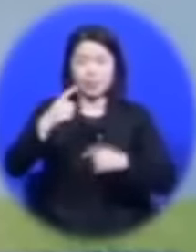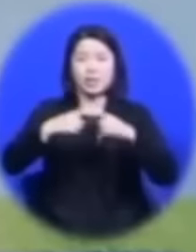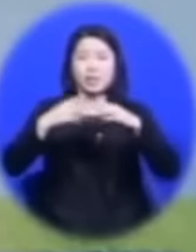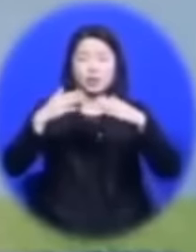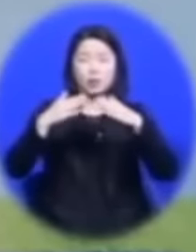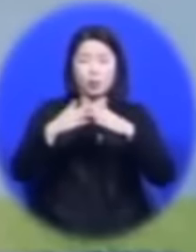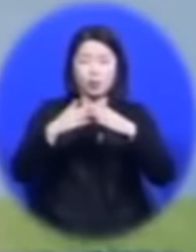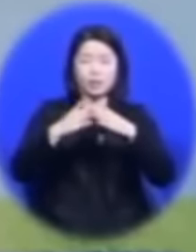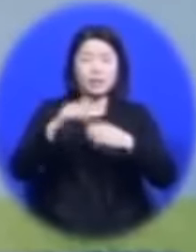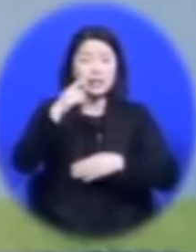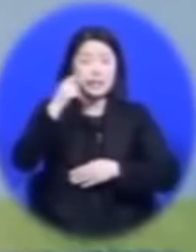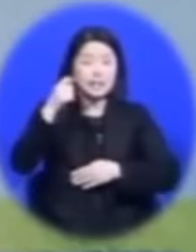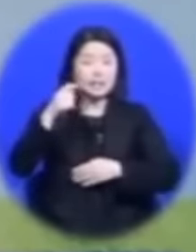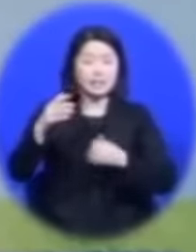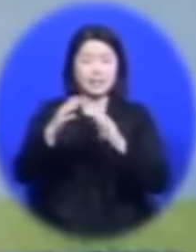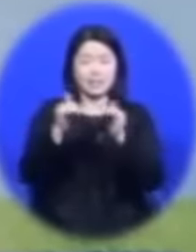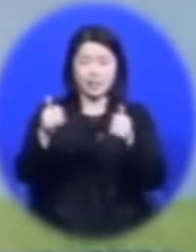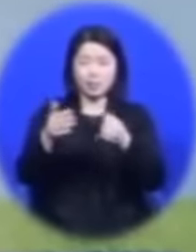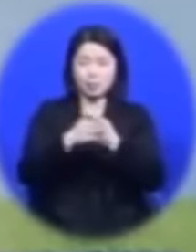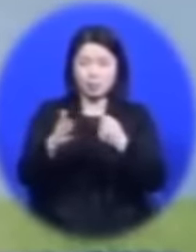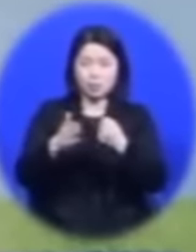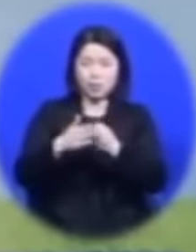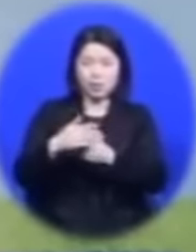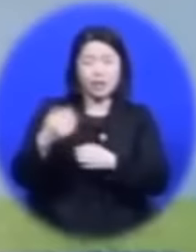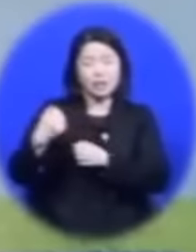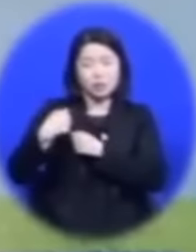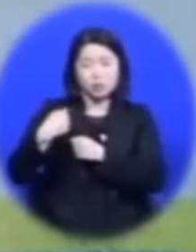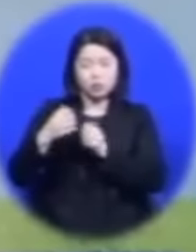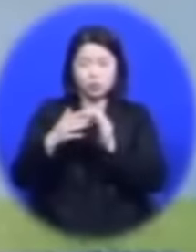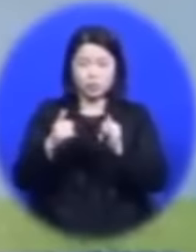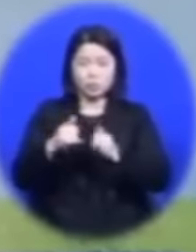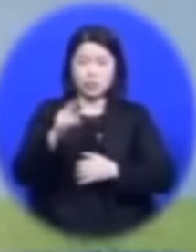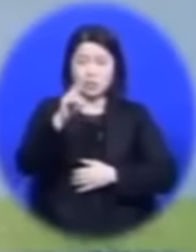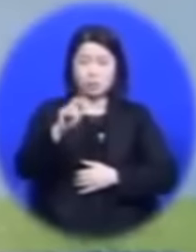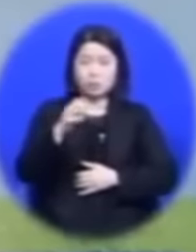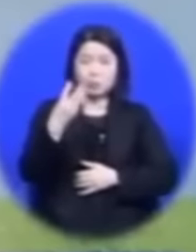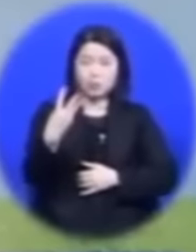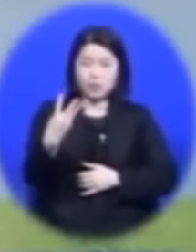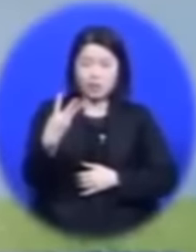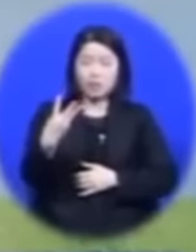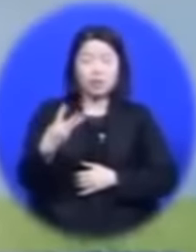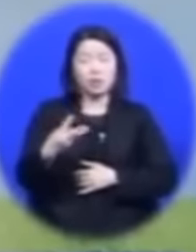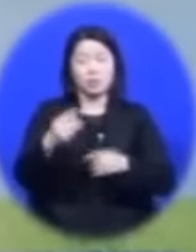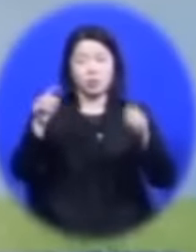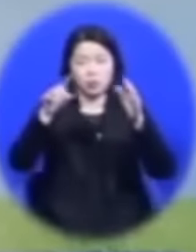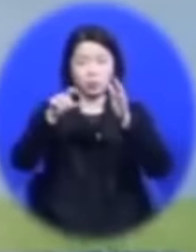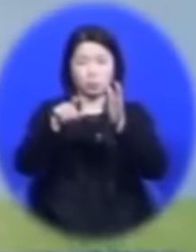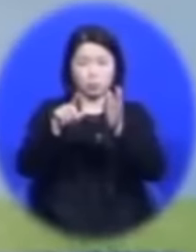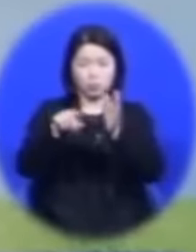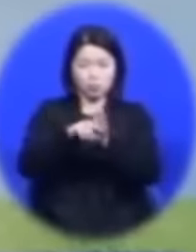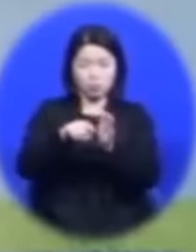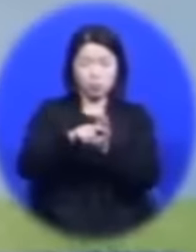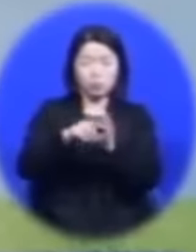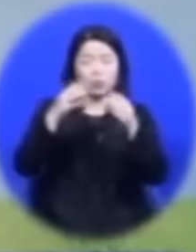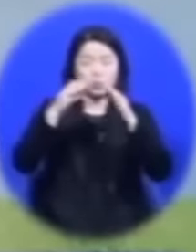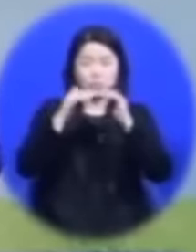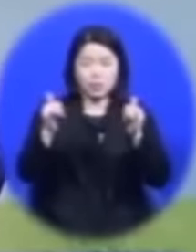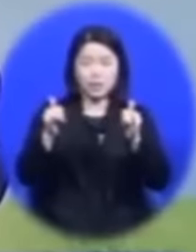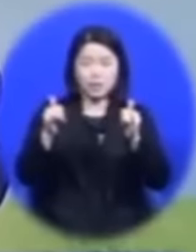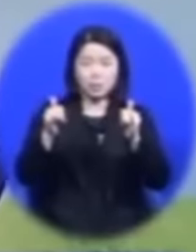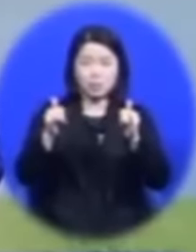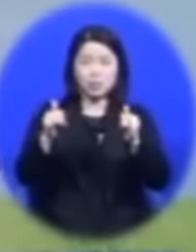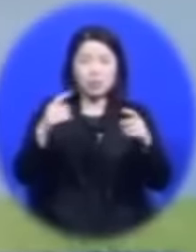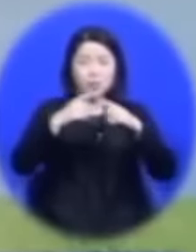일본 군인들이 23명의 기독교인들을 예배당에 몰아넣고 만세